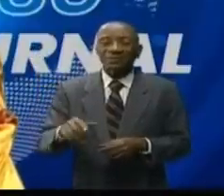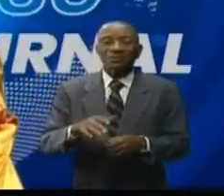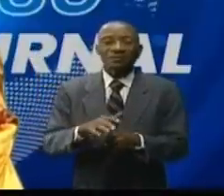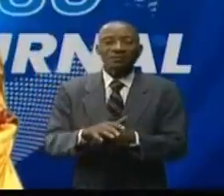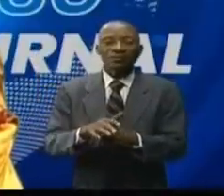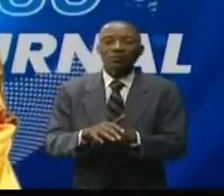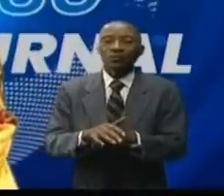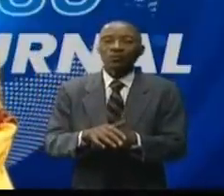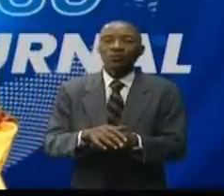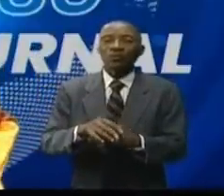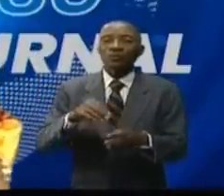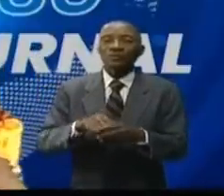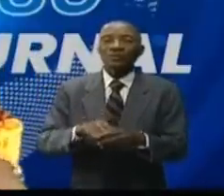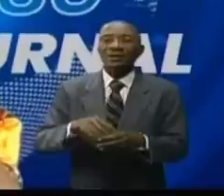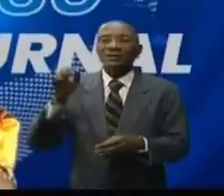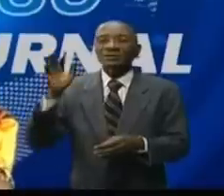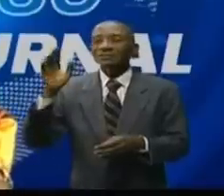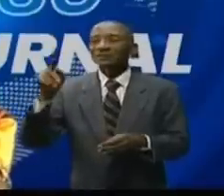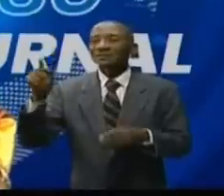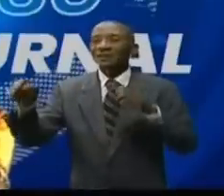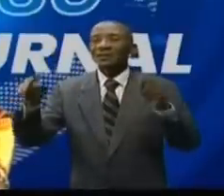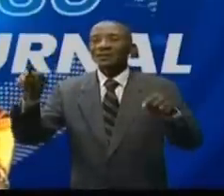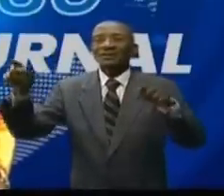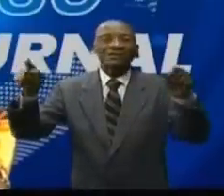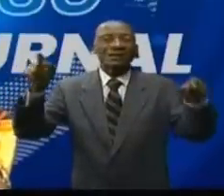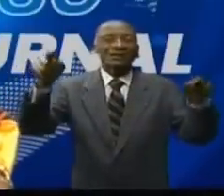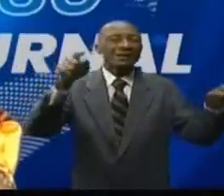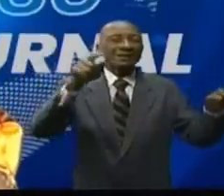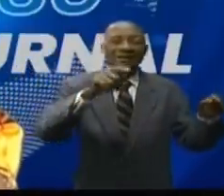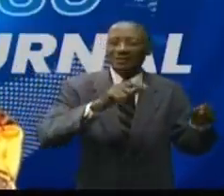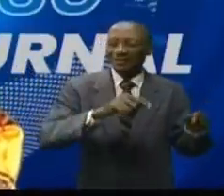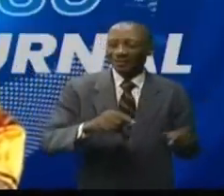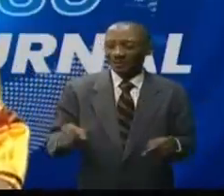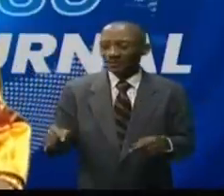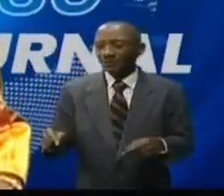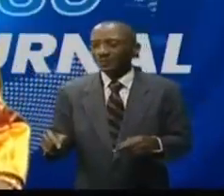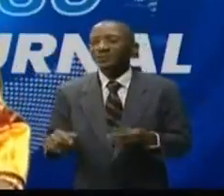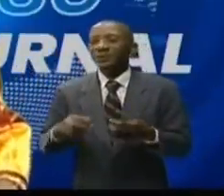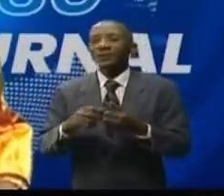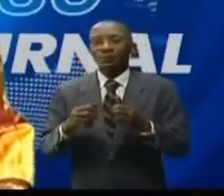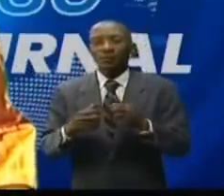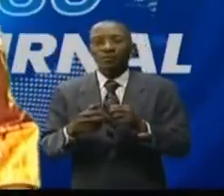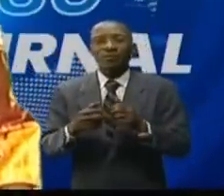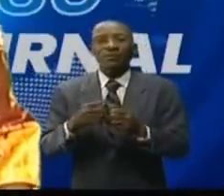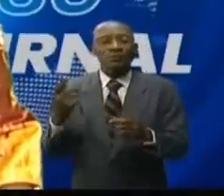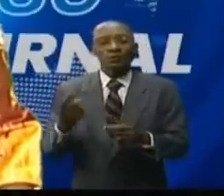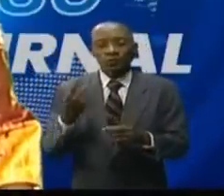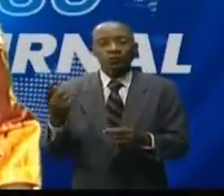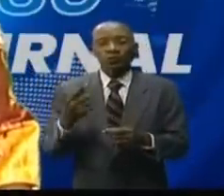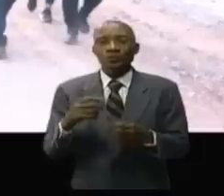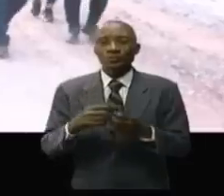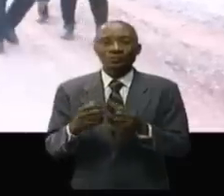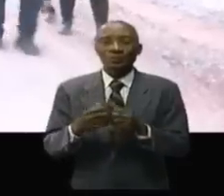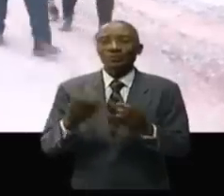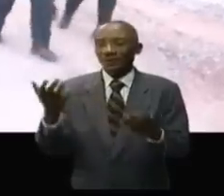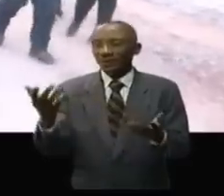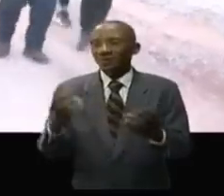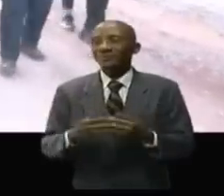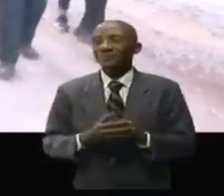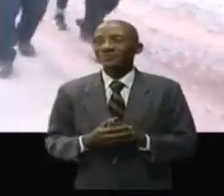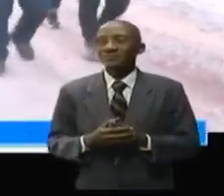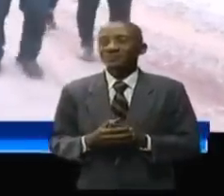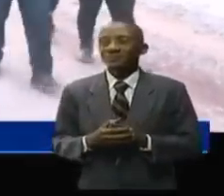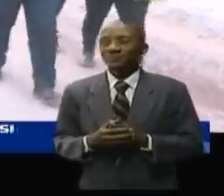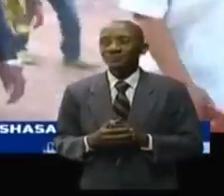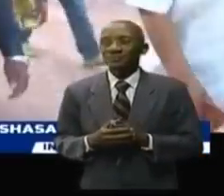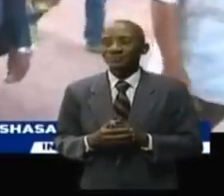le directeur général de l'Office des voiries et drainages au terme de sa visite d'inspection vendredi dernier. On en parle avec Miliat Nakov. Récemment, pour